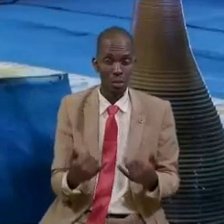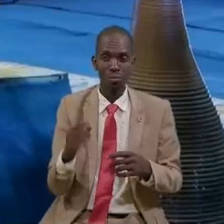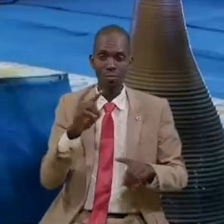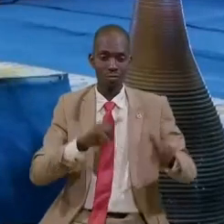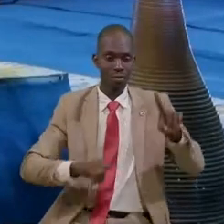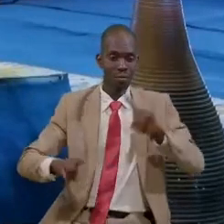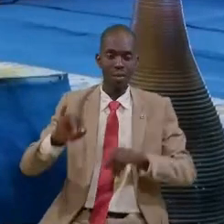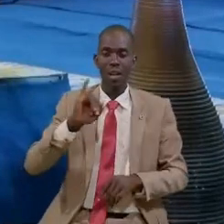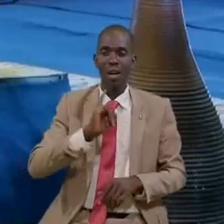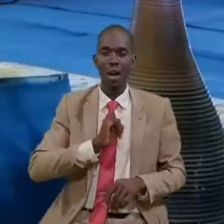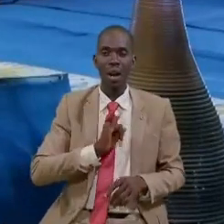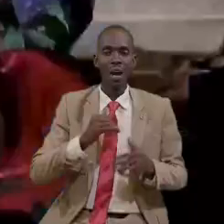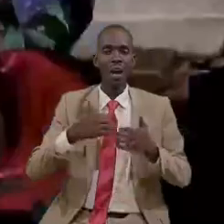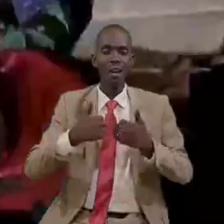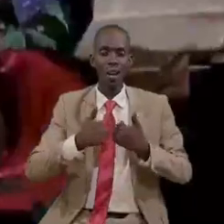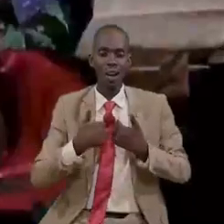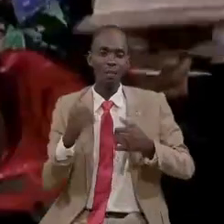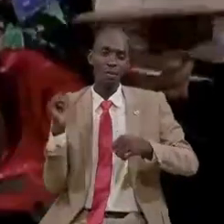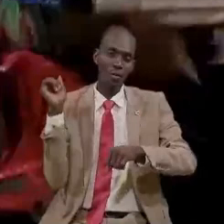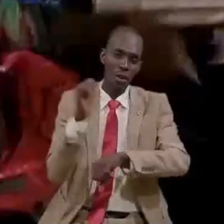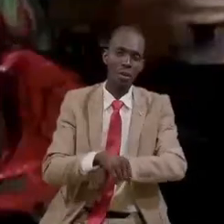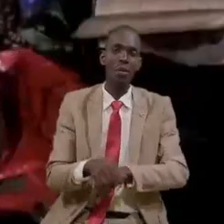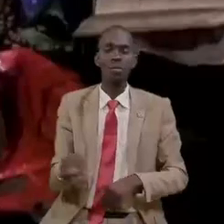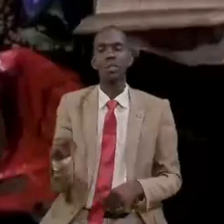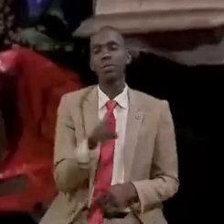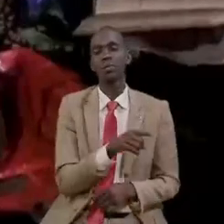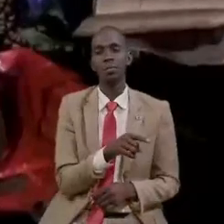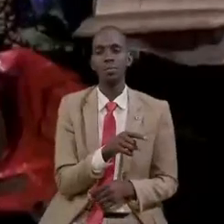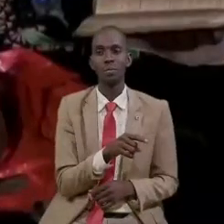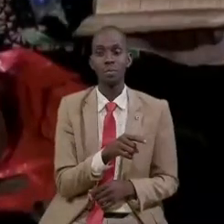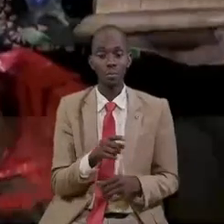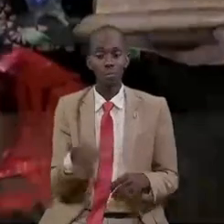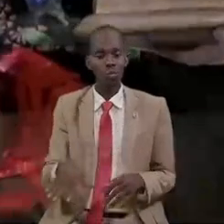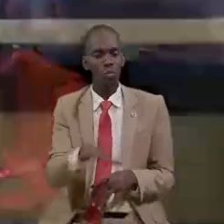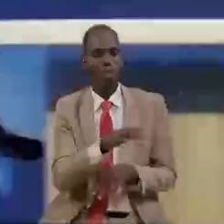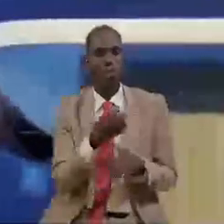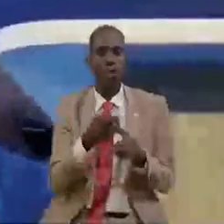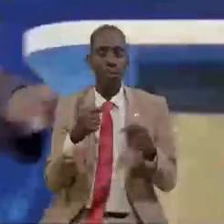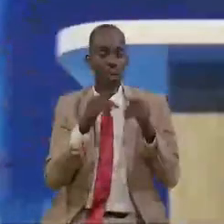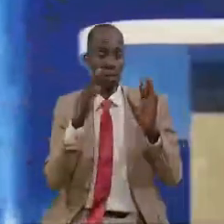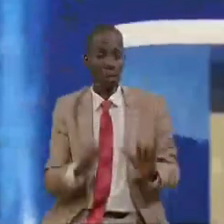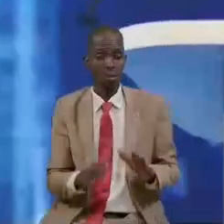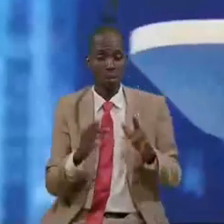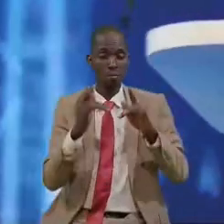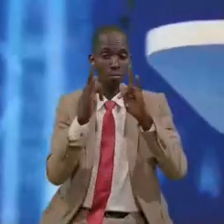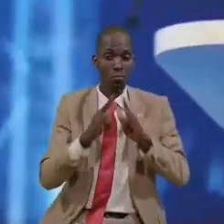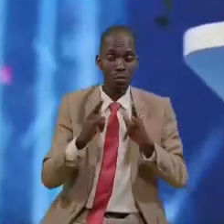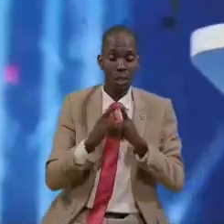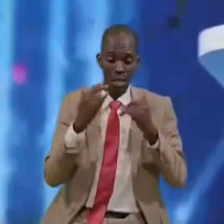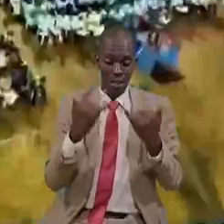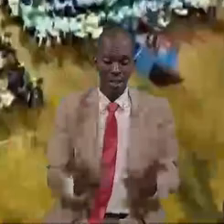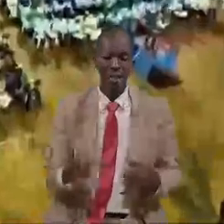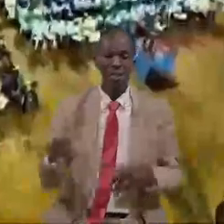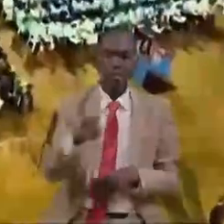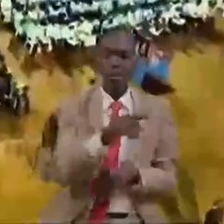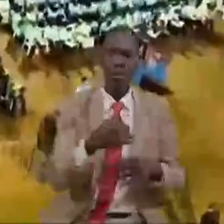je les ai vaincus. Et vous les avez vaincus. Ceux du camp de l'ennemi, maintenant, vous les avez